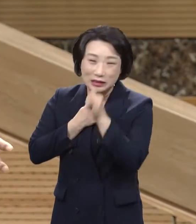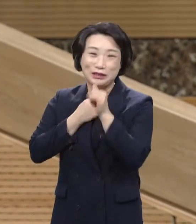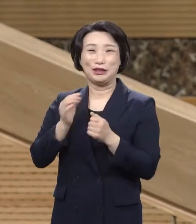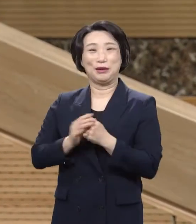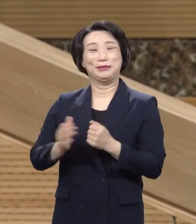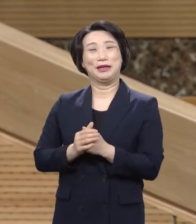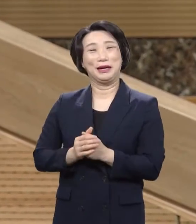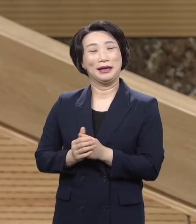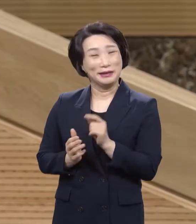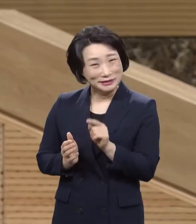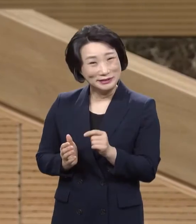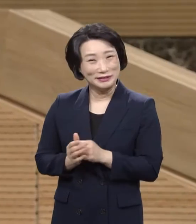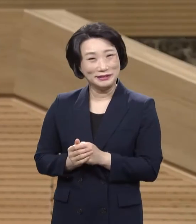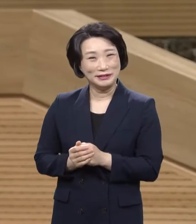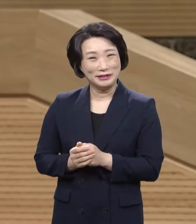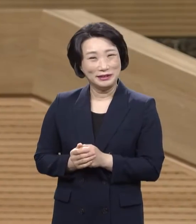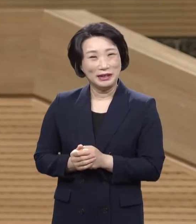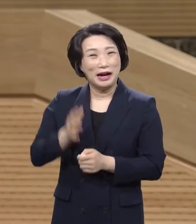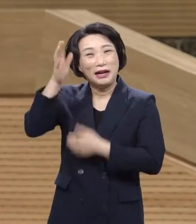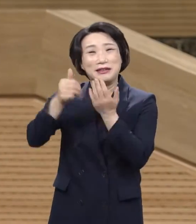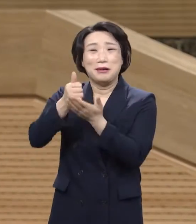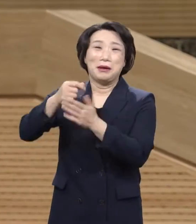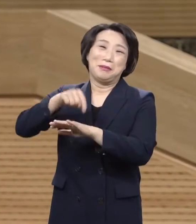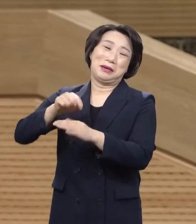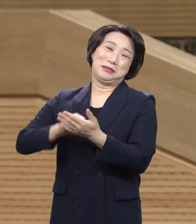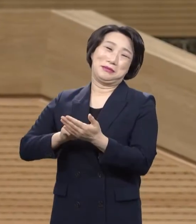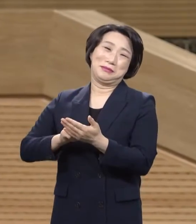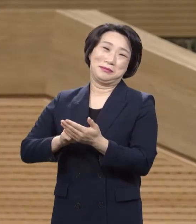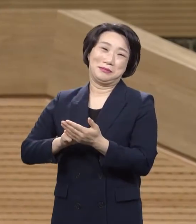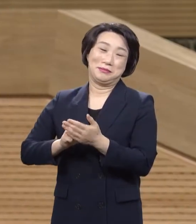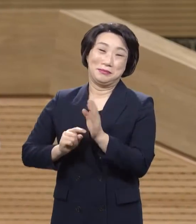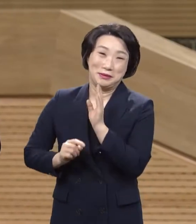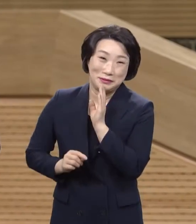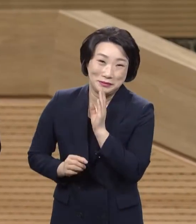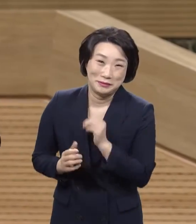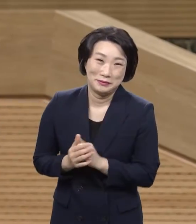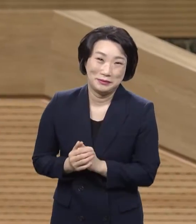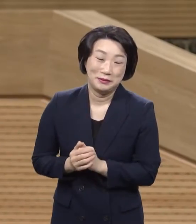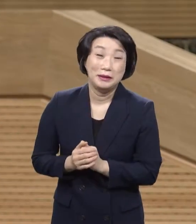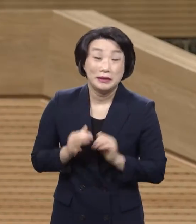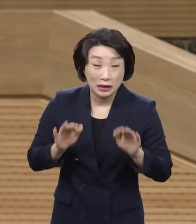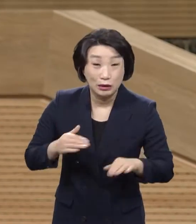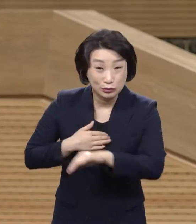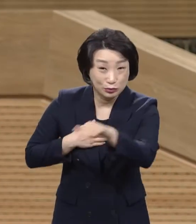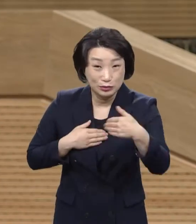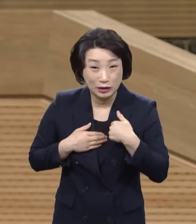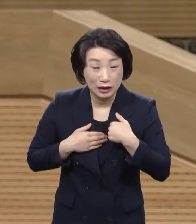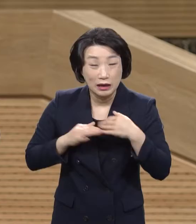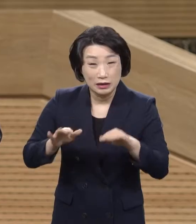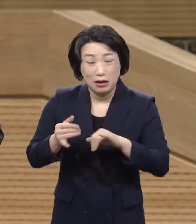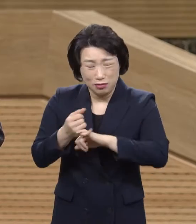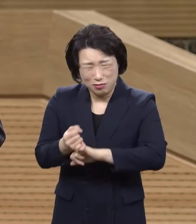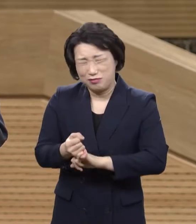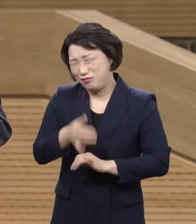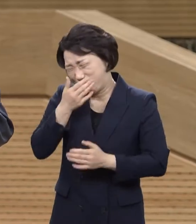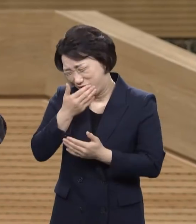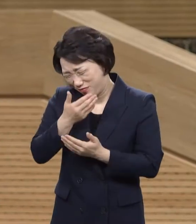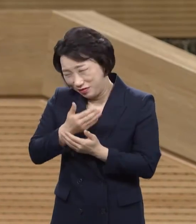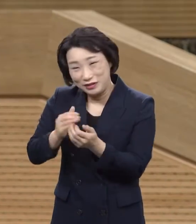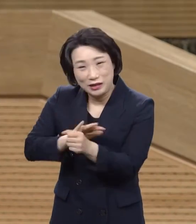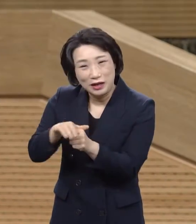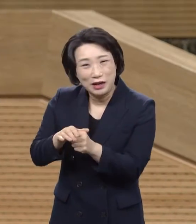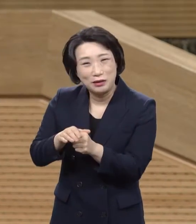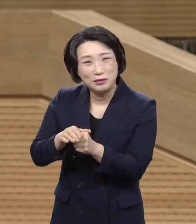간절히 바라시는 그 하나님의 말씀이에요. 응? 우리에게 정말로 진한